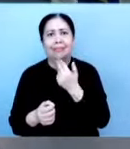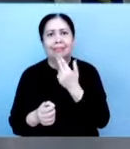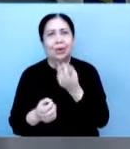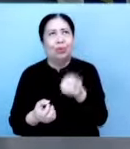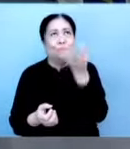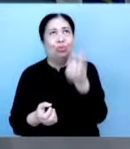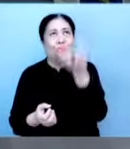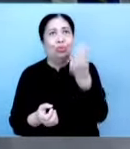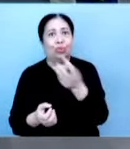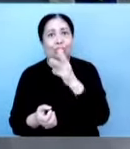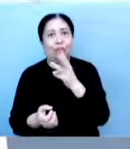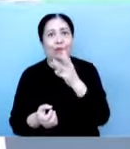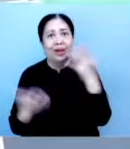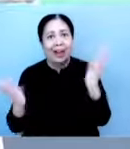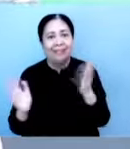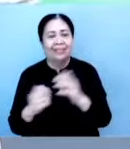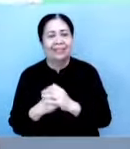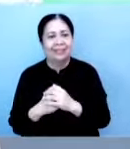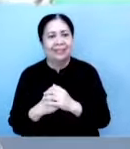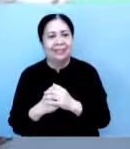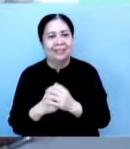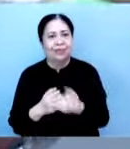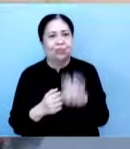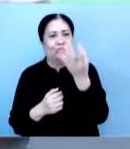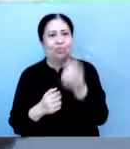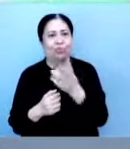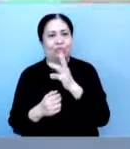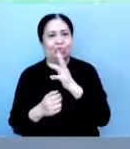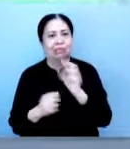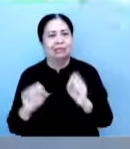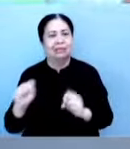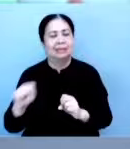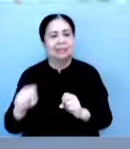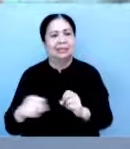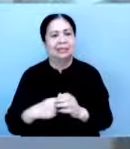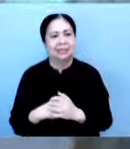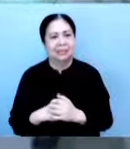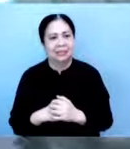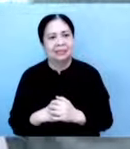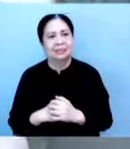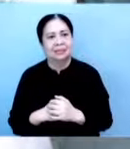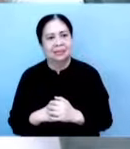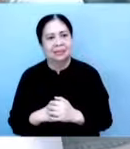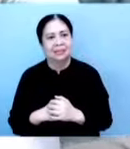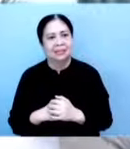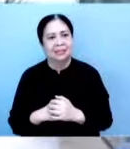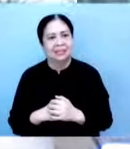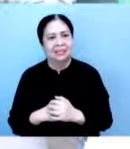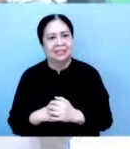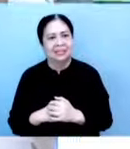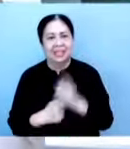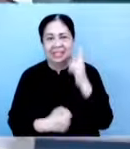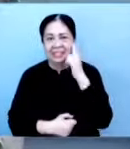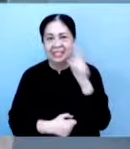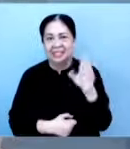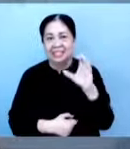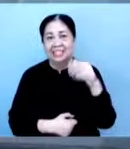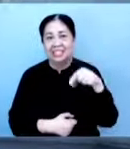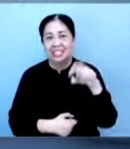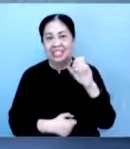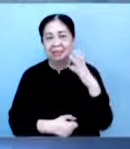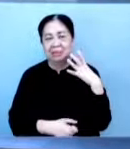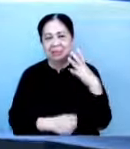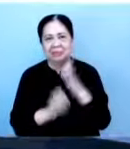dito h lumalabas na tubig slipper yung ng Alam mo Palagay ko si mama chicky Sold